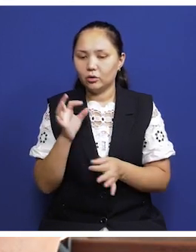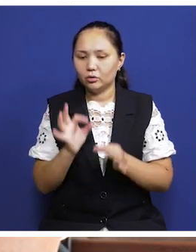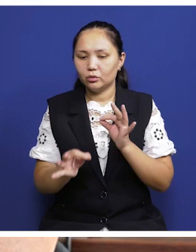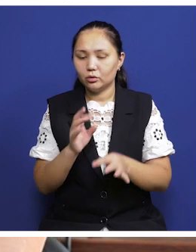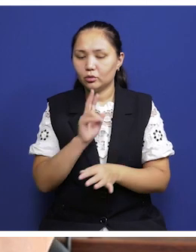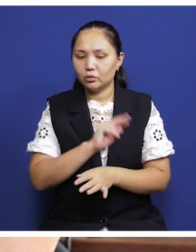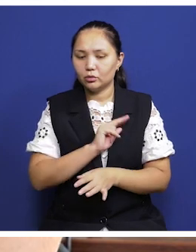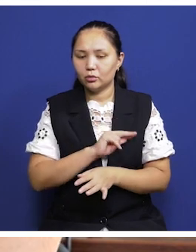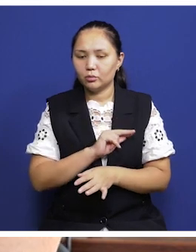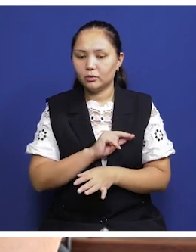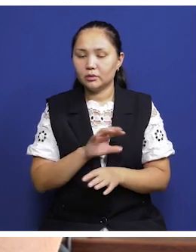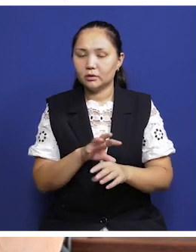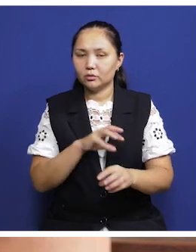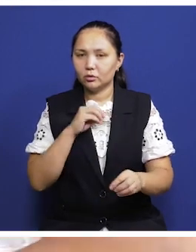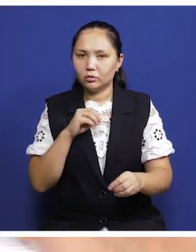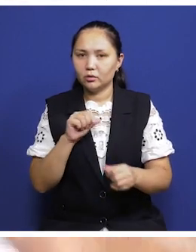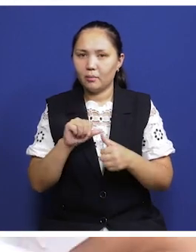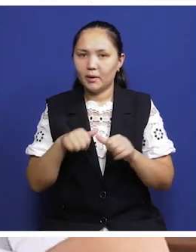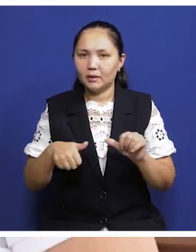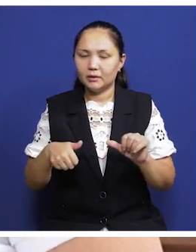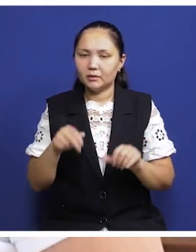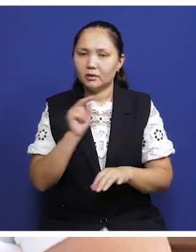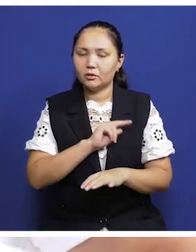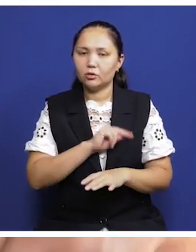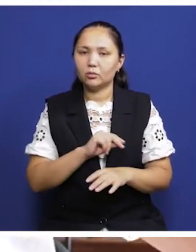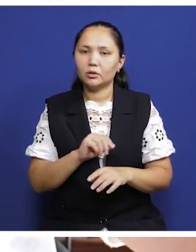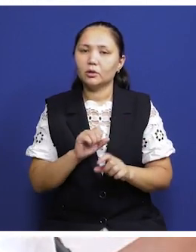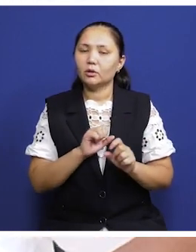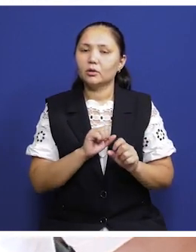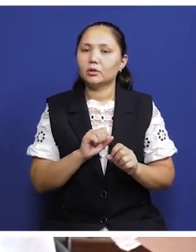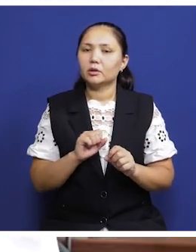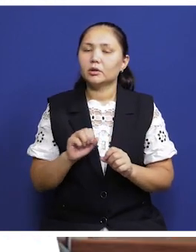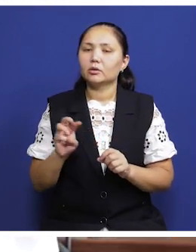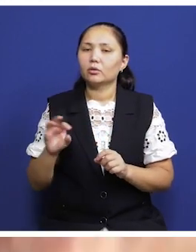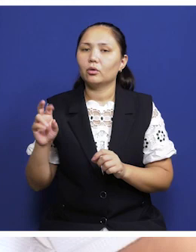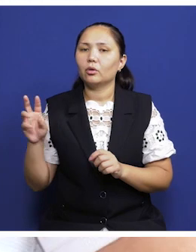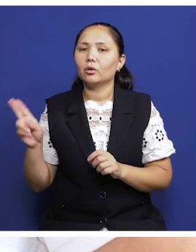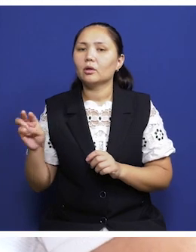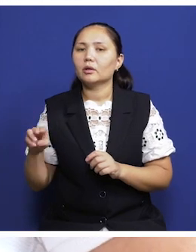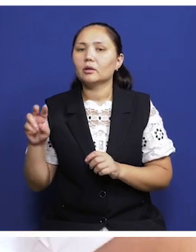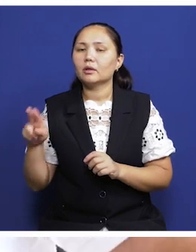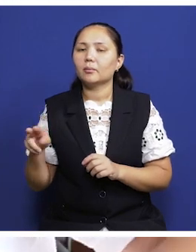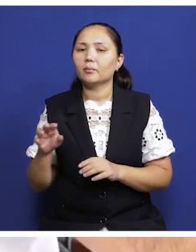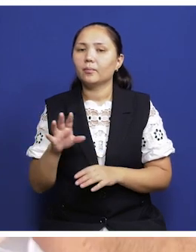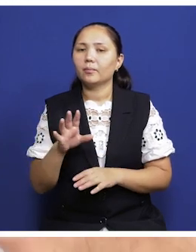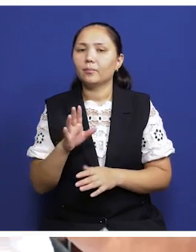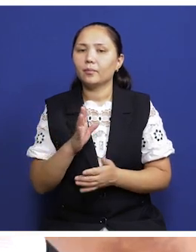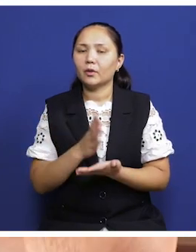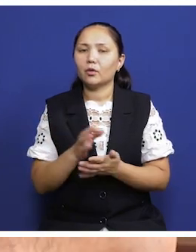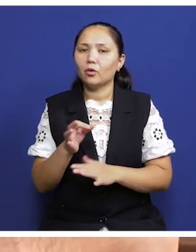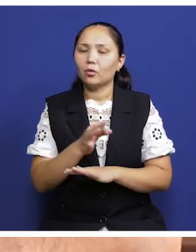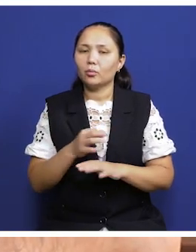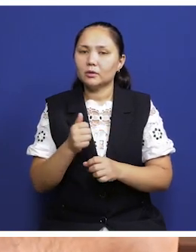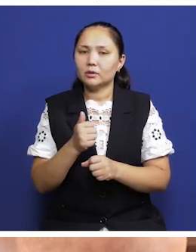жұмысының жаңағы осына созылуына байланысты ол жұмыс тоқтап тұр. Біз бірақ енді оған қараған жоқпыз. Бізге енді рахмет облыс әкімдігі, бірақ